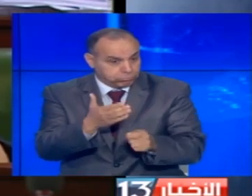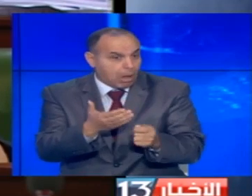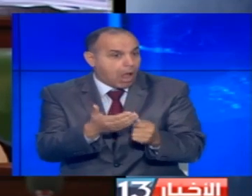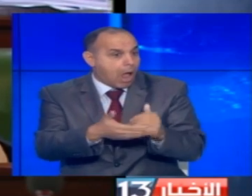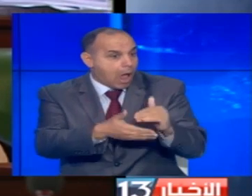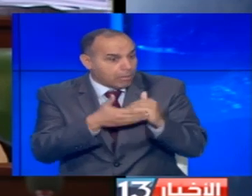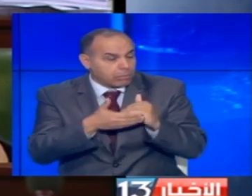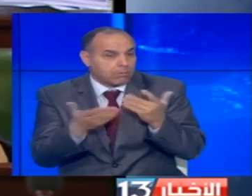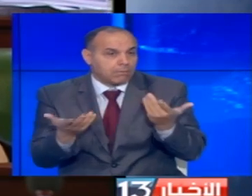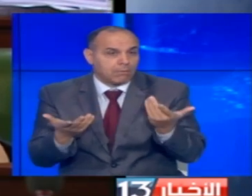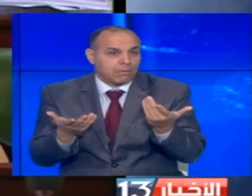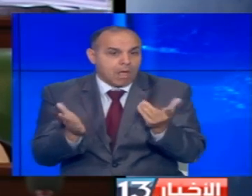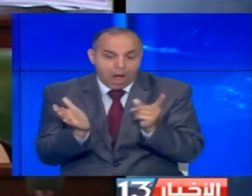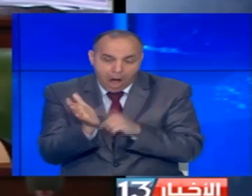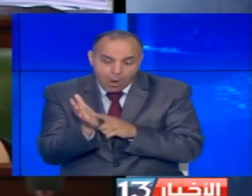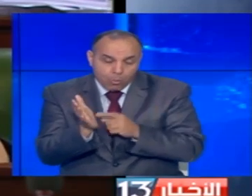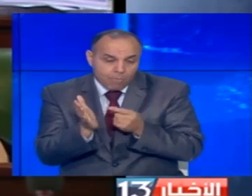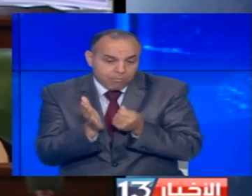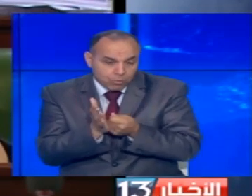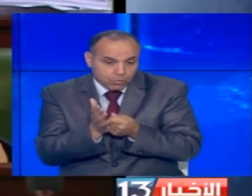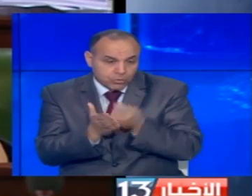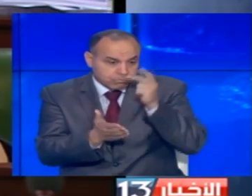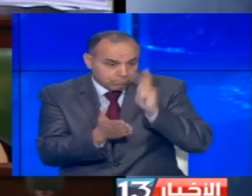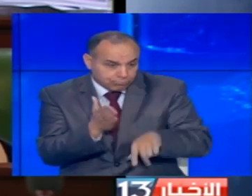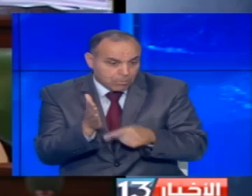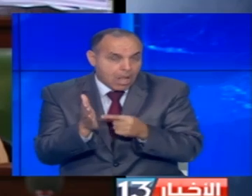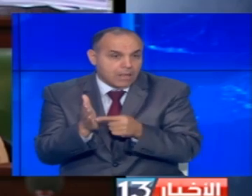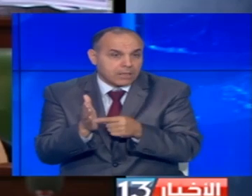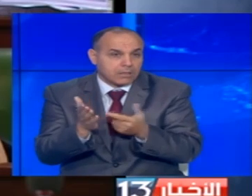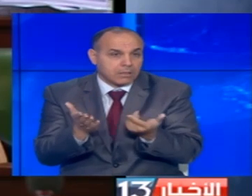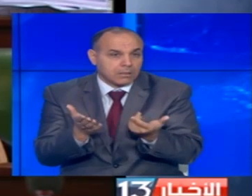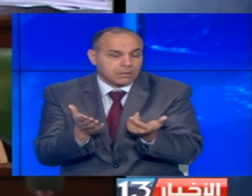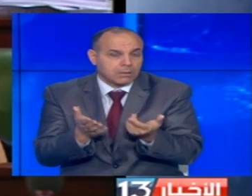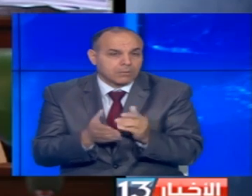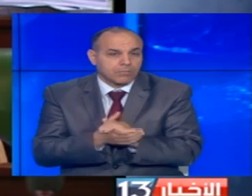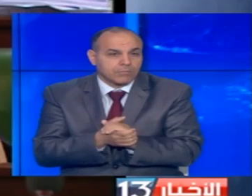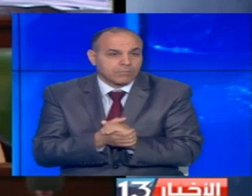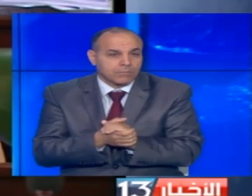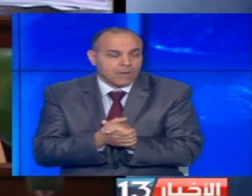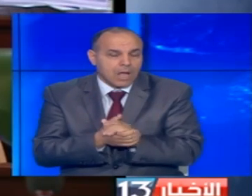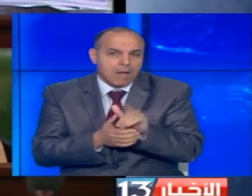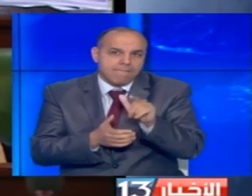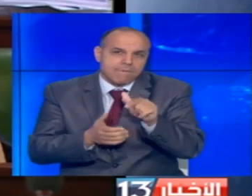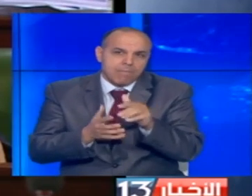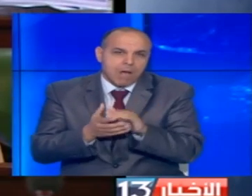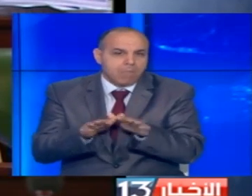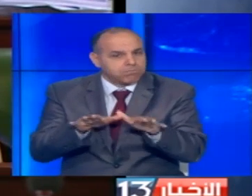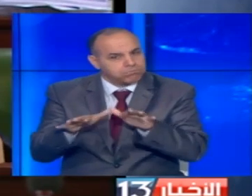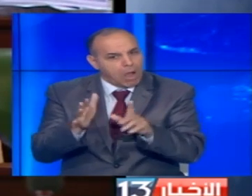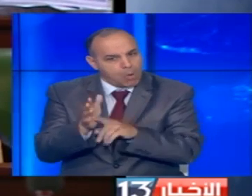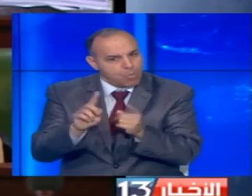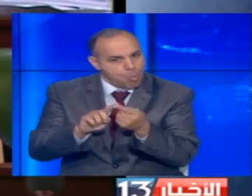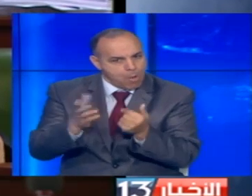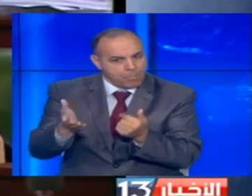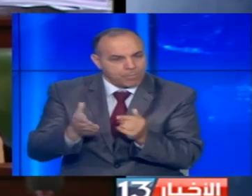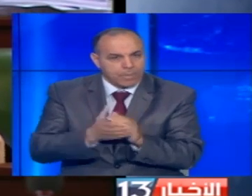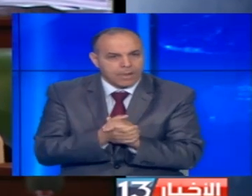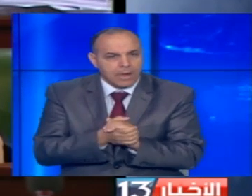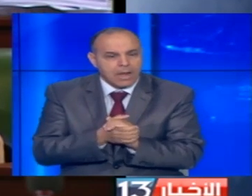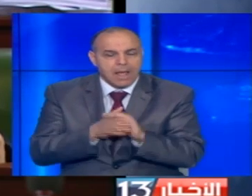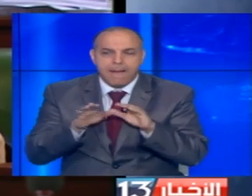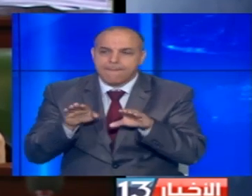تفاضلي قانون الماليه اللي صدقنا عليه يعني كان عنده اجراء هام